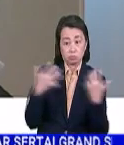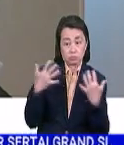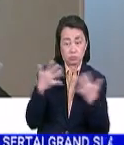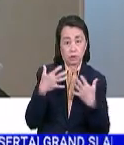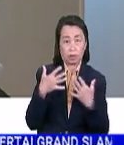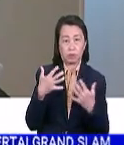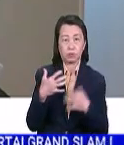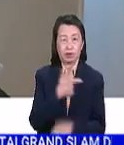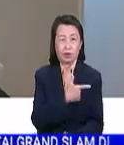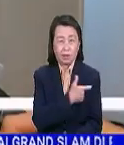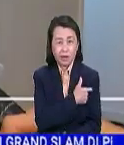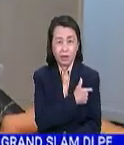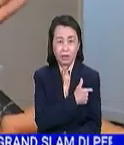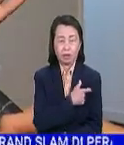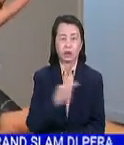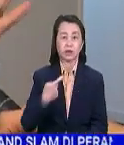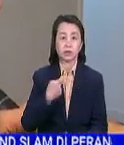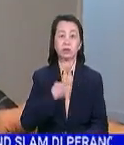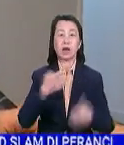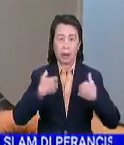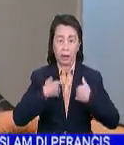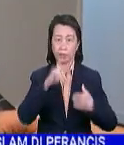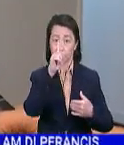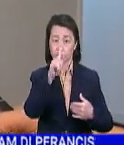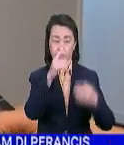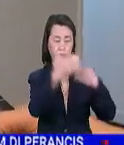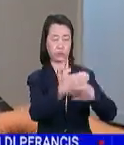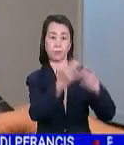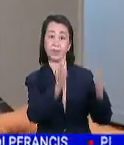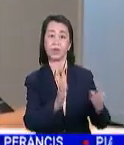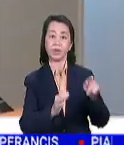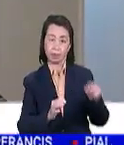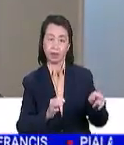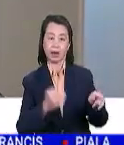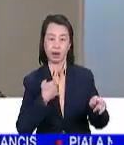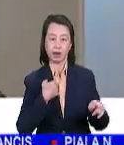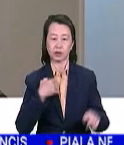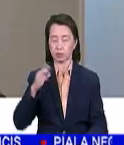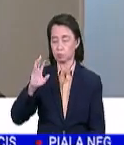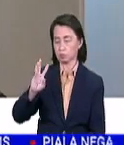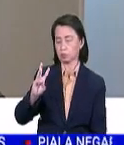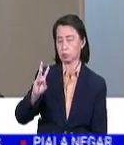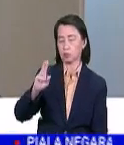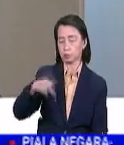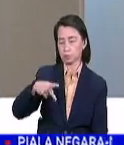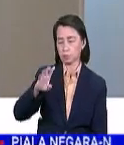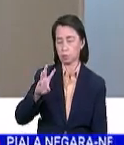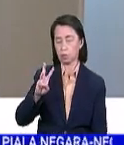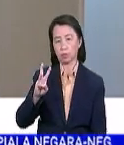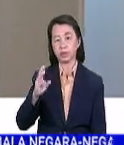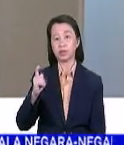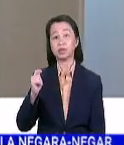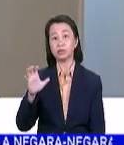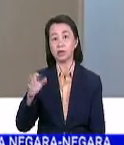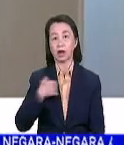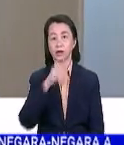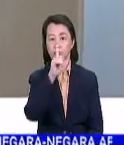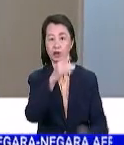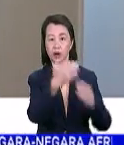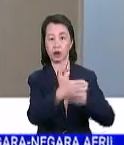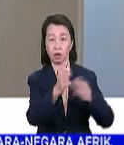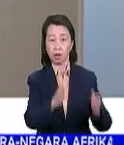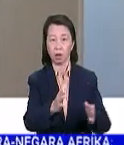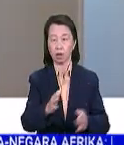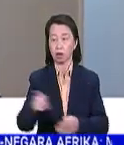apa, kita ada satu comm room dekat sini. Okay, so WTC ada sediakan satu comm room di mana kita akan bawa